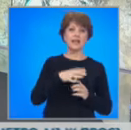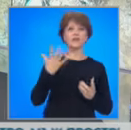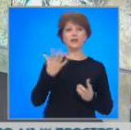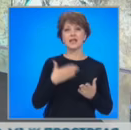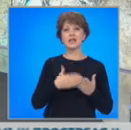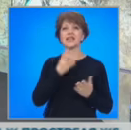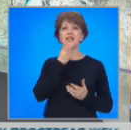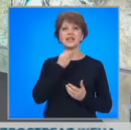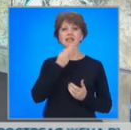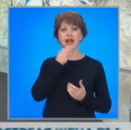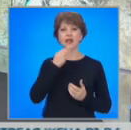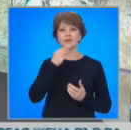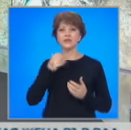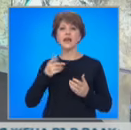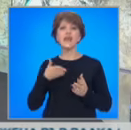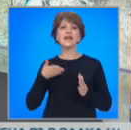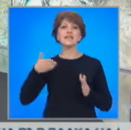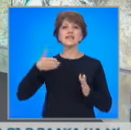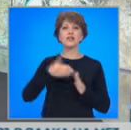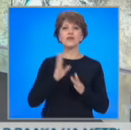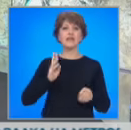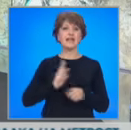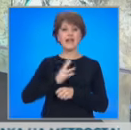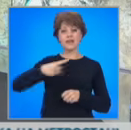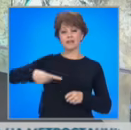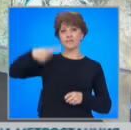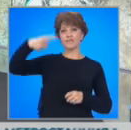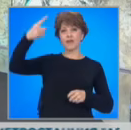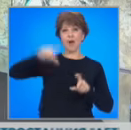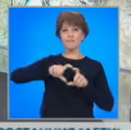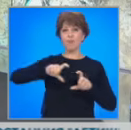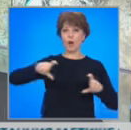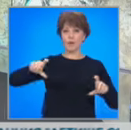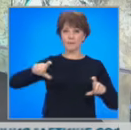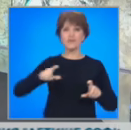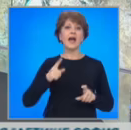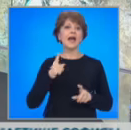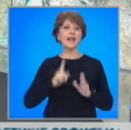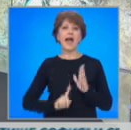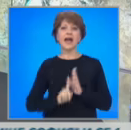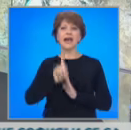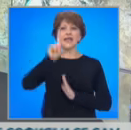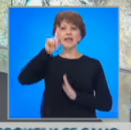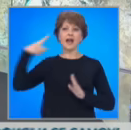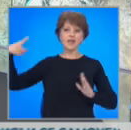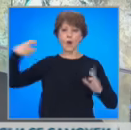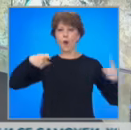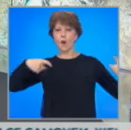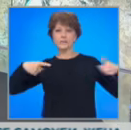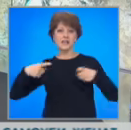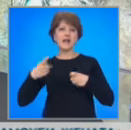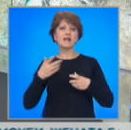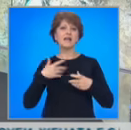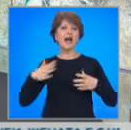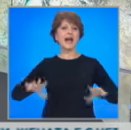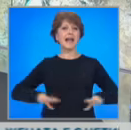удар срещу 13-етажна жилищна сграда, в която е имало и офис на групировката Хамас. На ракетен обстрел са били подложени и градове,